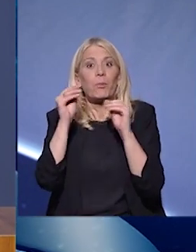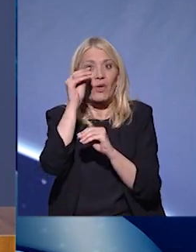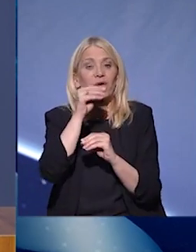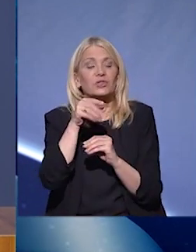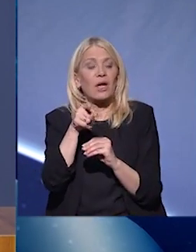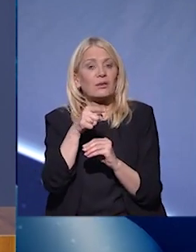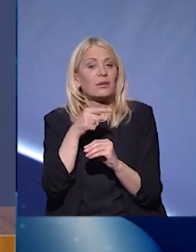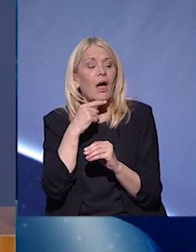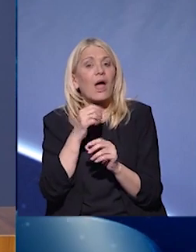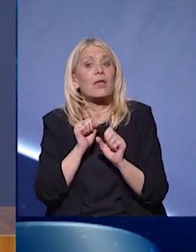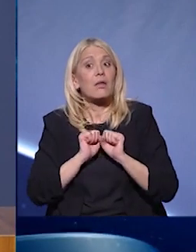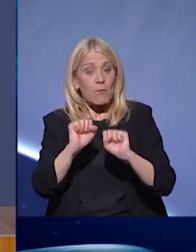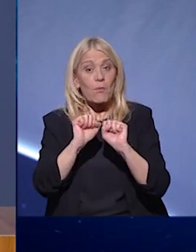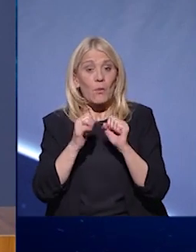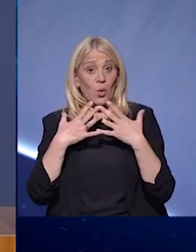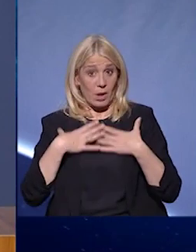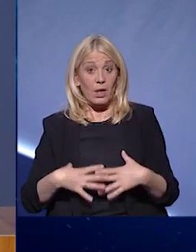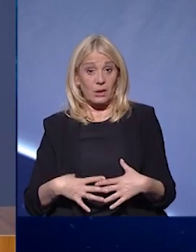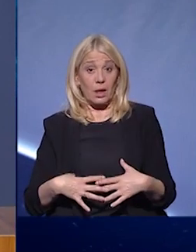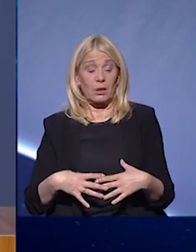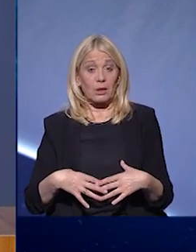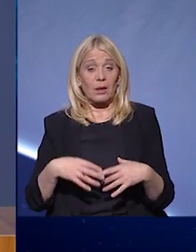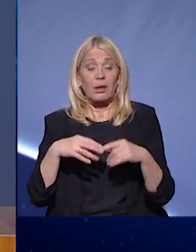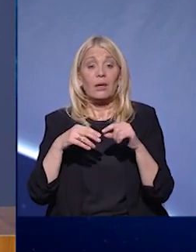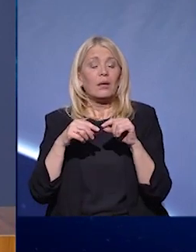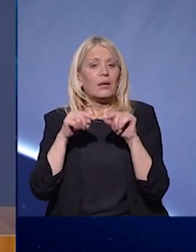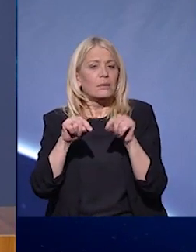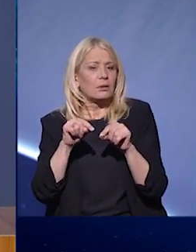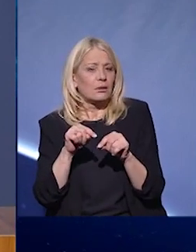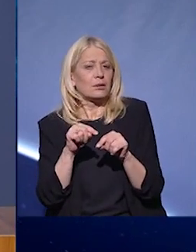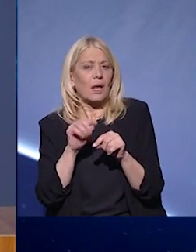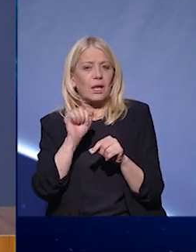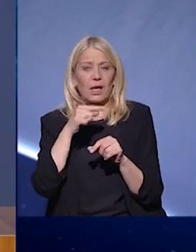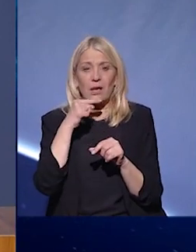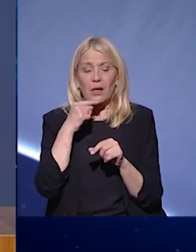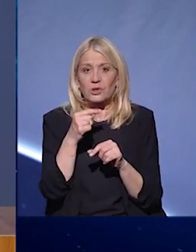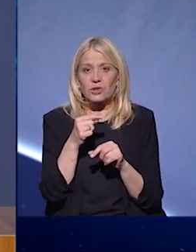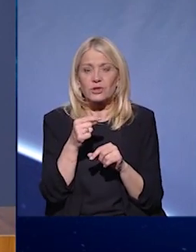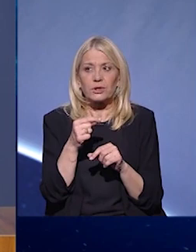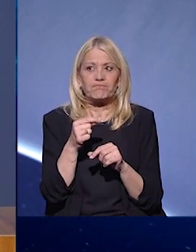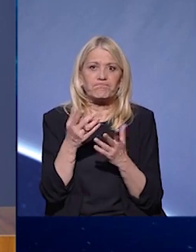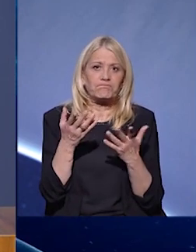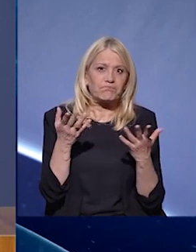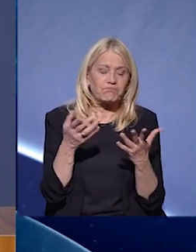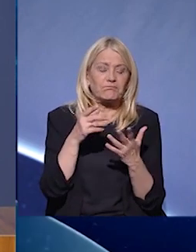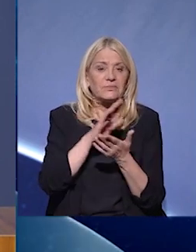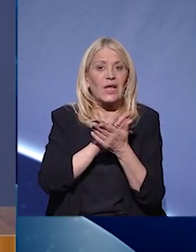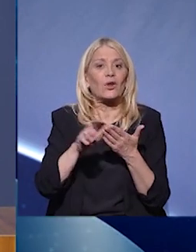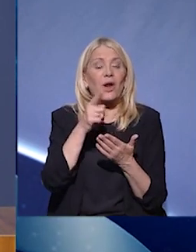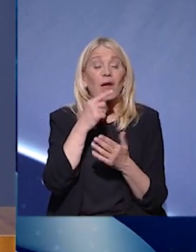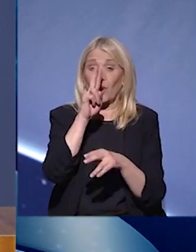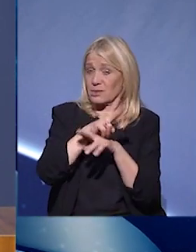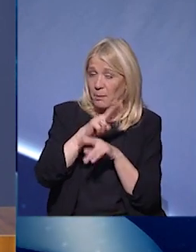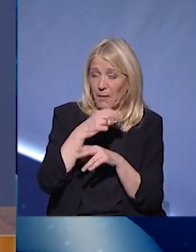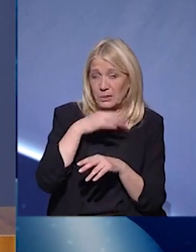taj ćelijski imunitet. Ta, da kažem, nije to hipoteza, to je jednostavno jedno